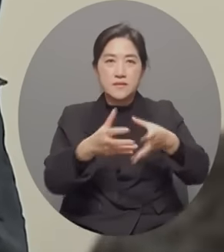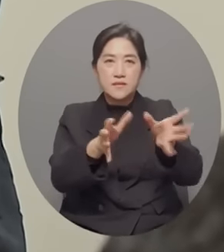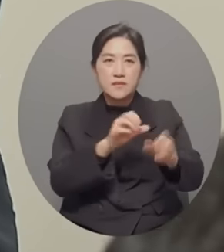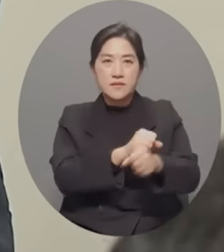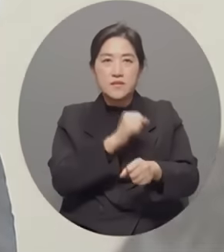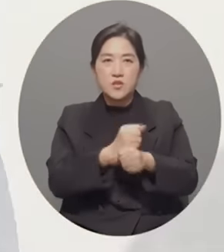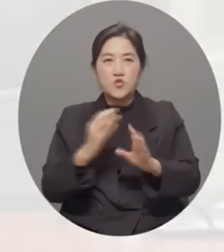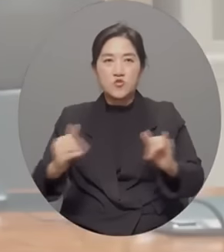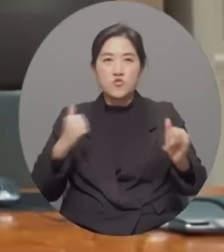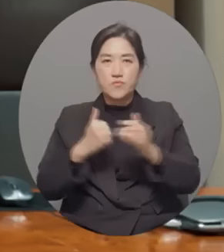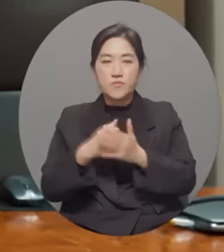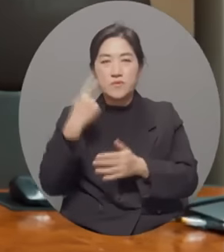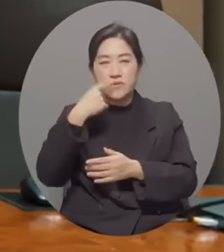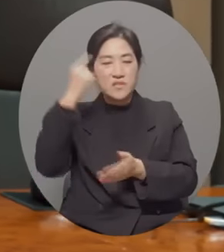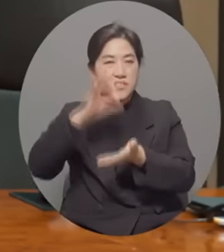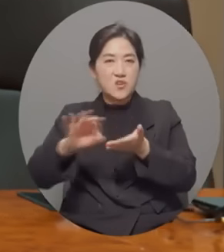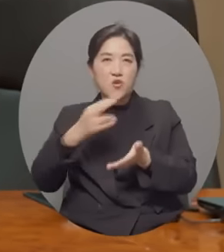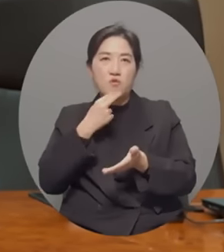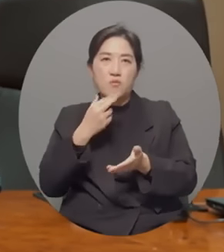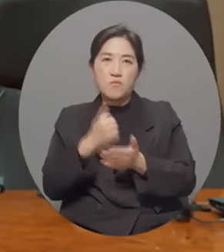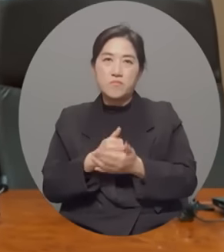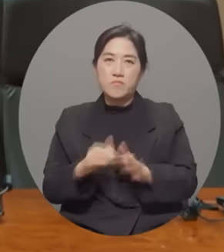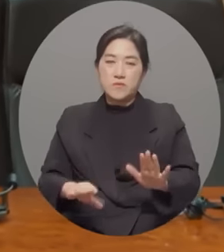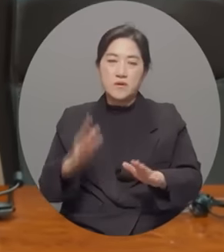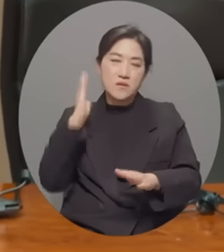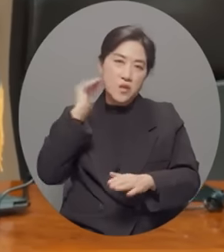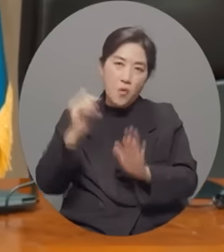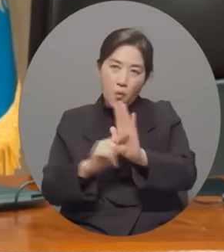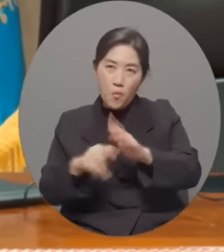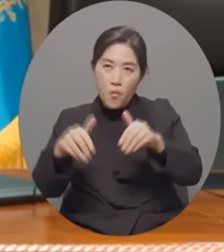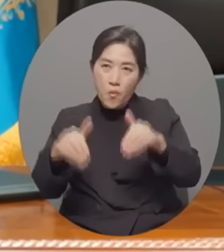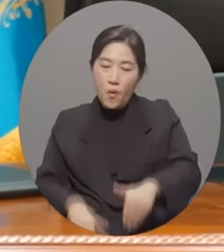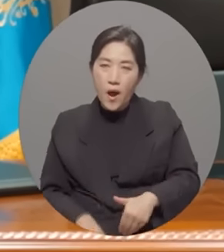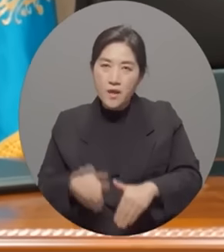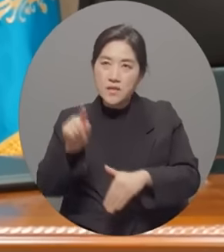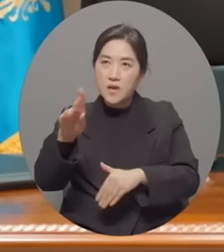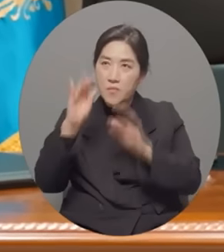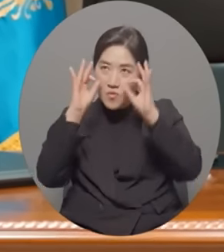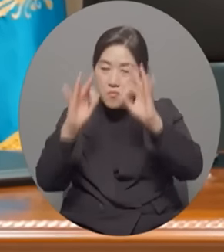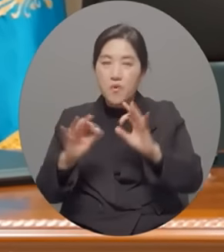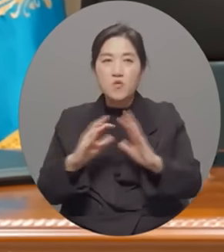된 공영방송을 보는 국민은 좌절한다고 했습니다. MBC 뉴스 손한입니다.